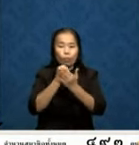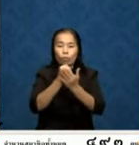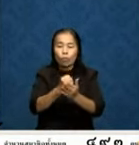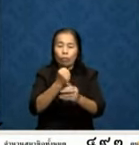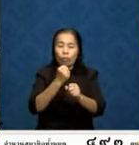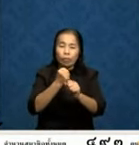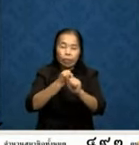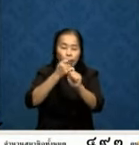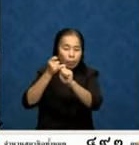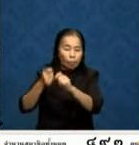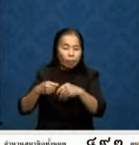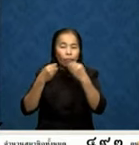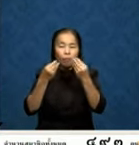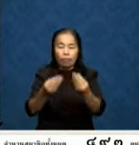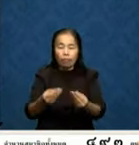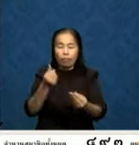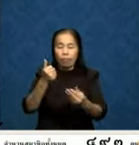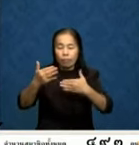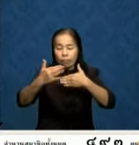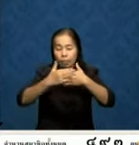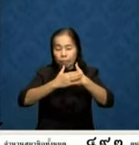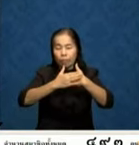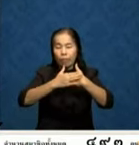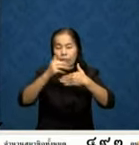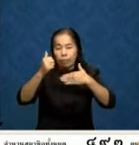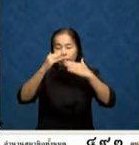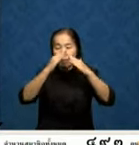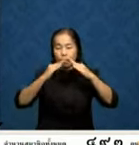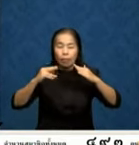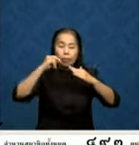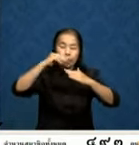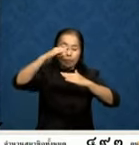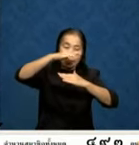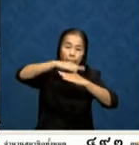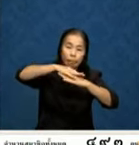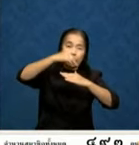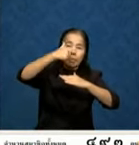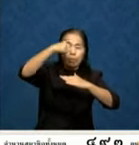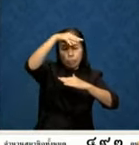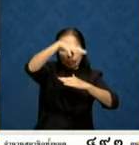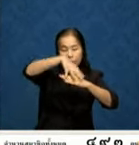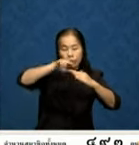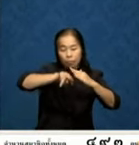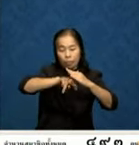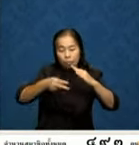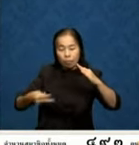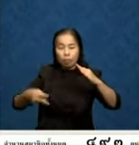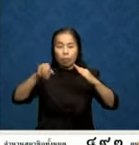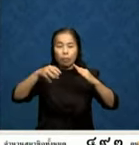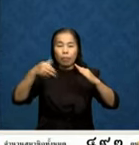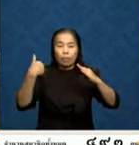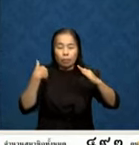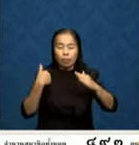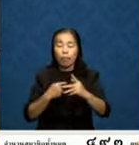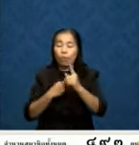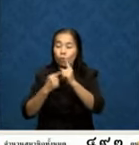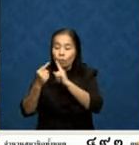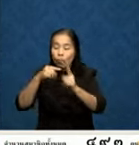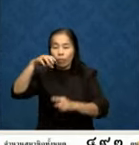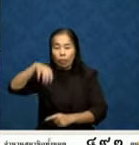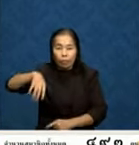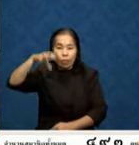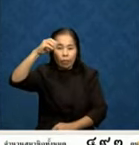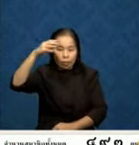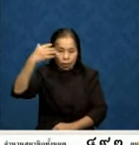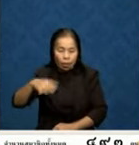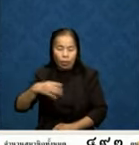ให้กับพี่น้องประชาชนในการติดตั้งโซล่ารูฟท็อปบนหลังคาแล้วก็เราก็ได้มีการพูดคุยกับทางการไฟฟ้าด้วยเช่นกันนะครับที่จะให้การอำนวยความสะดวก